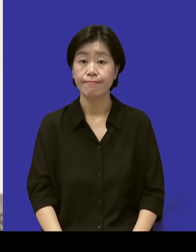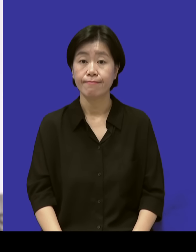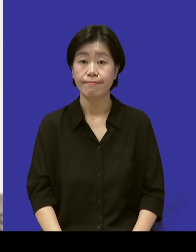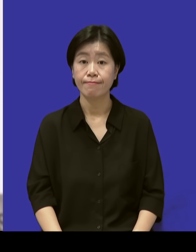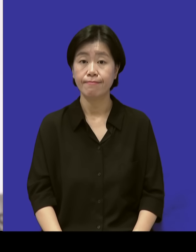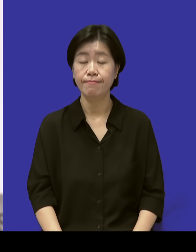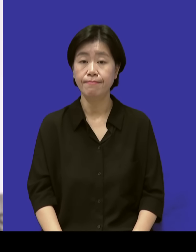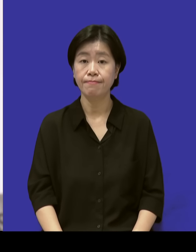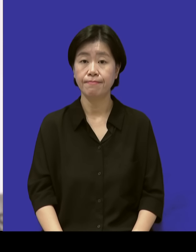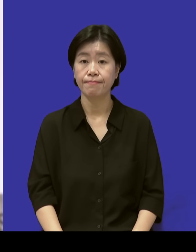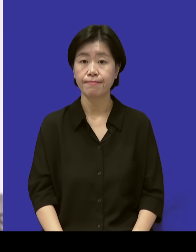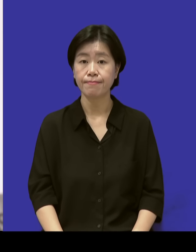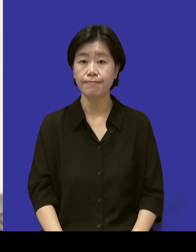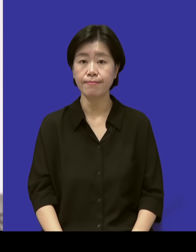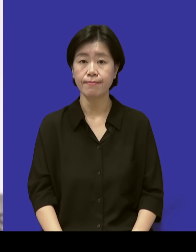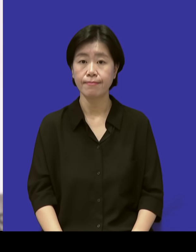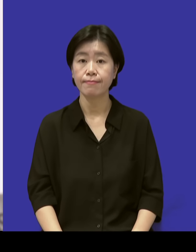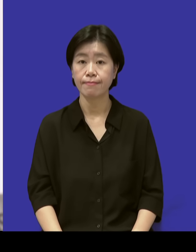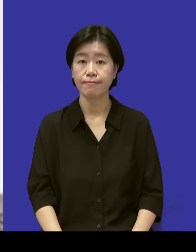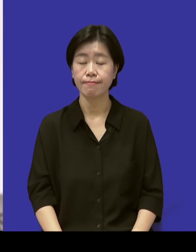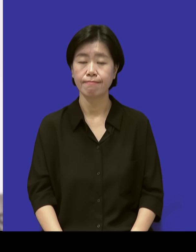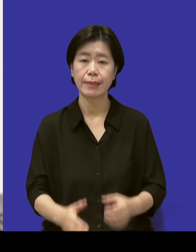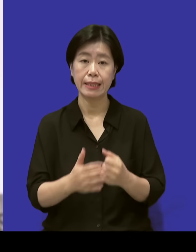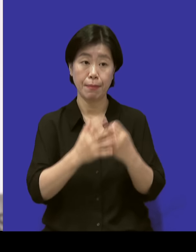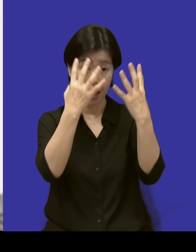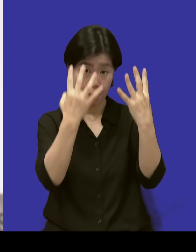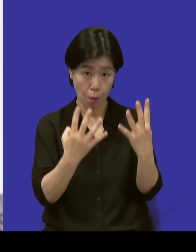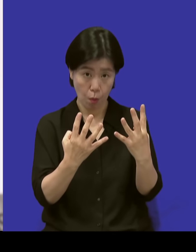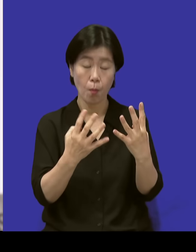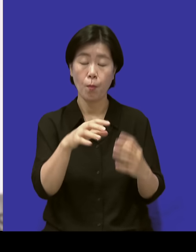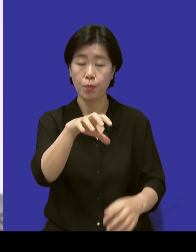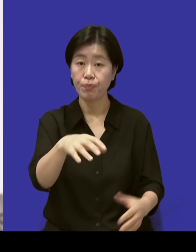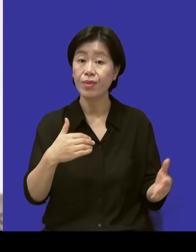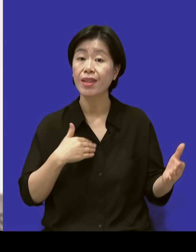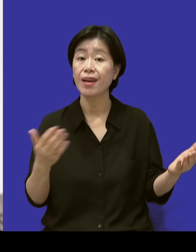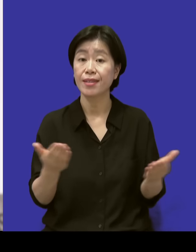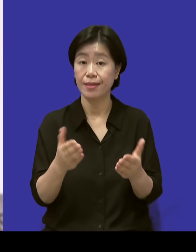이런 수용동을 이제 들어갈 때마다